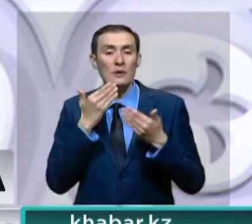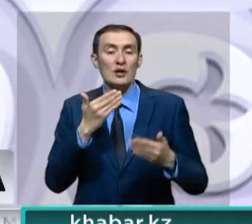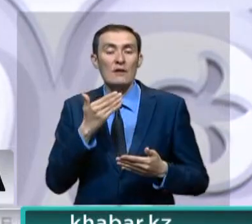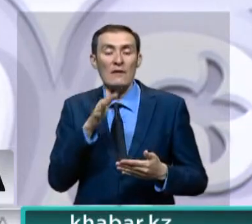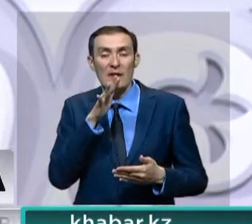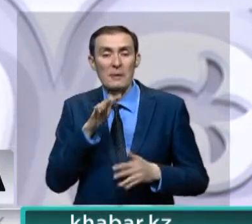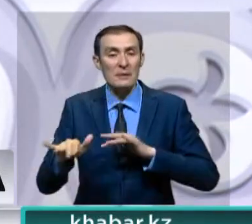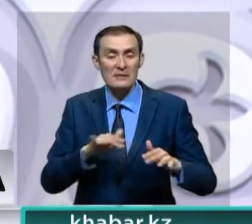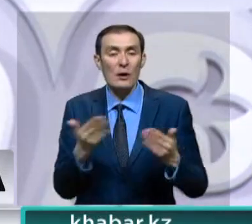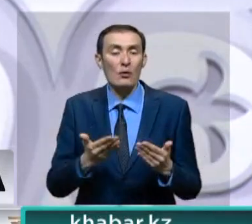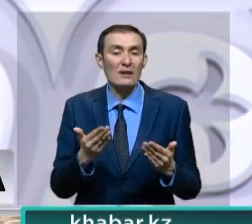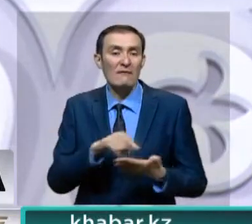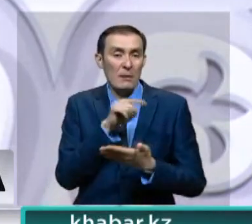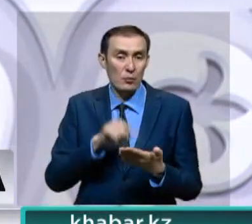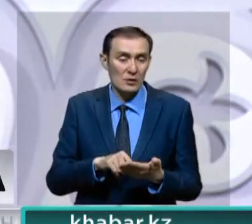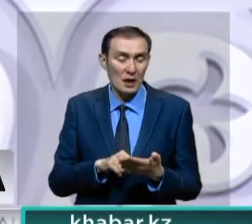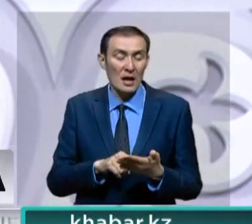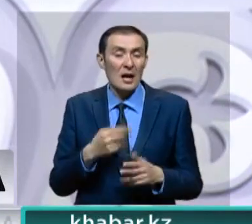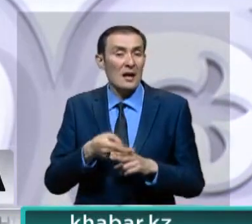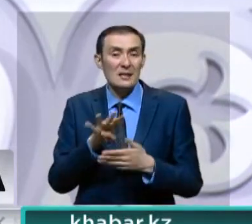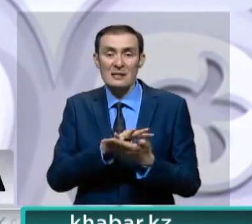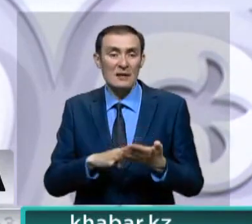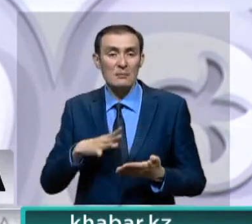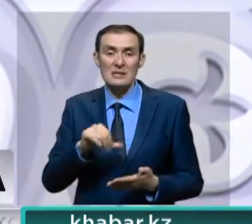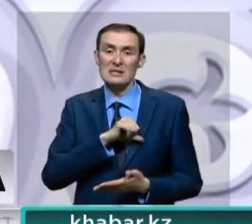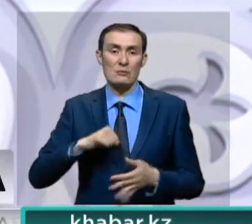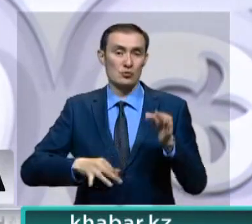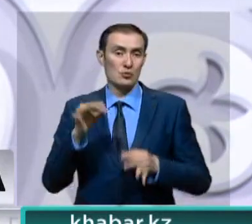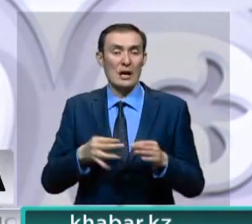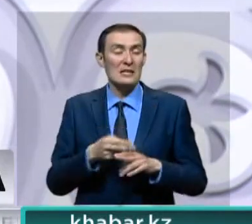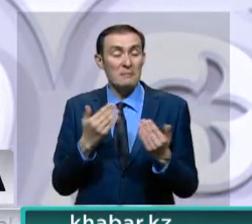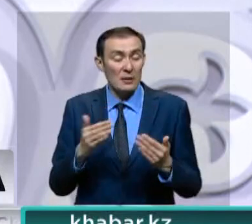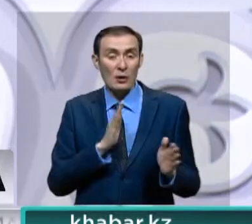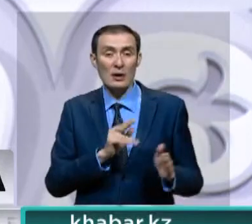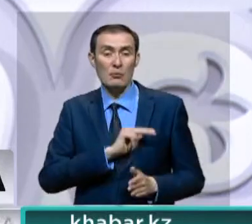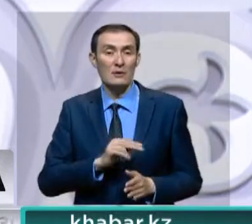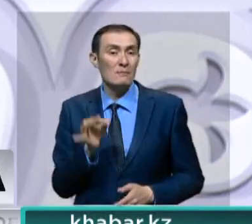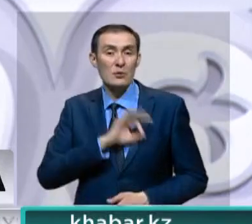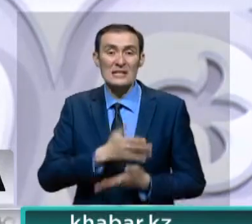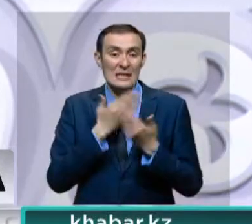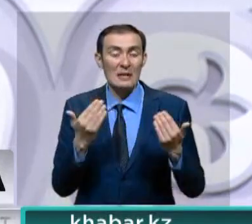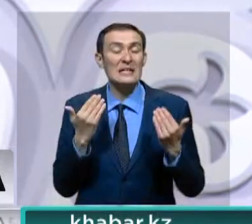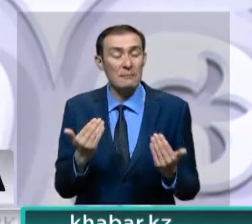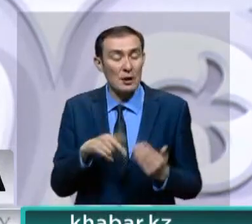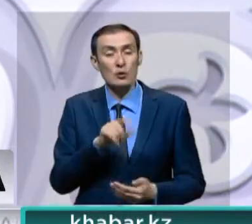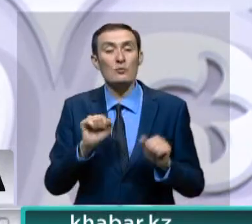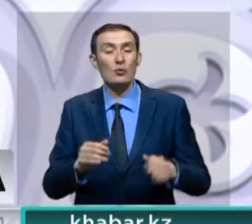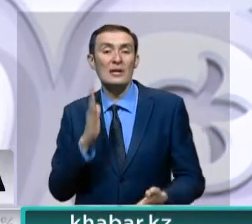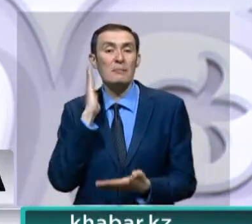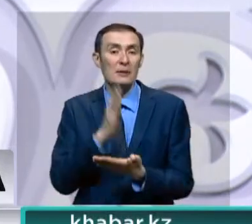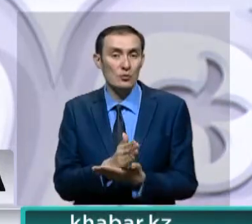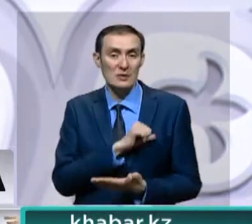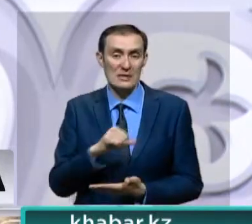процессе рассмотрения конкретного дела. Судьбу этого заявления решал судья. Этот порядок работал не так эффективно. Теперь граждане могут